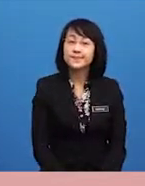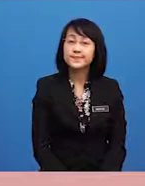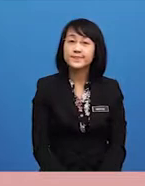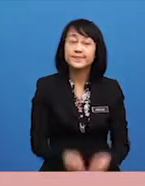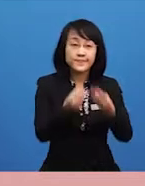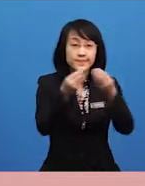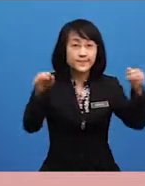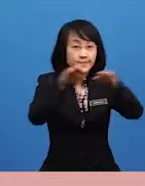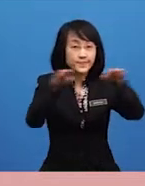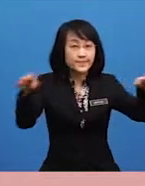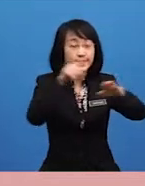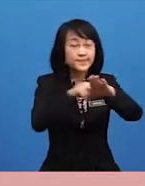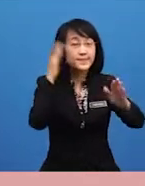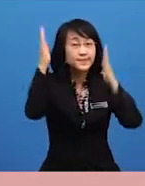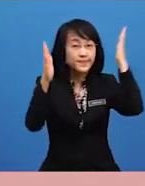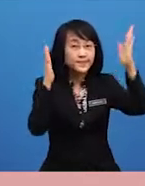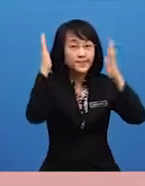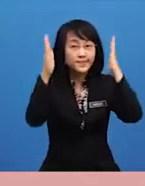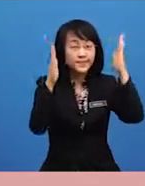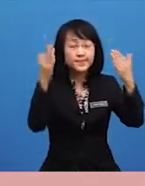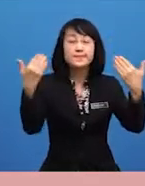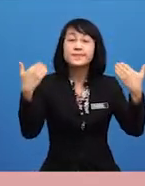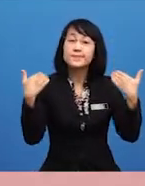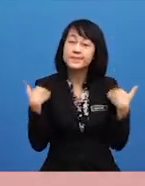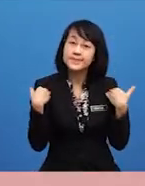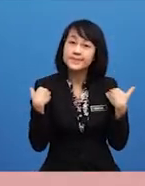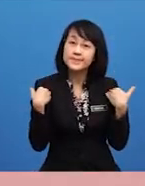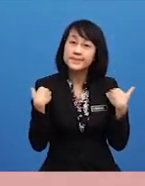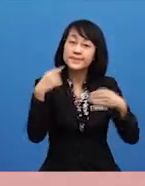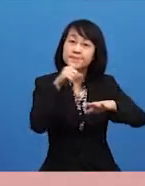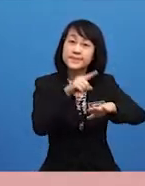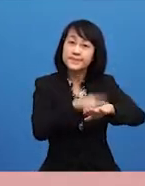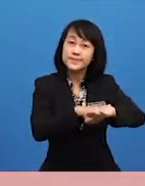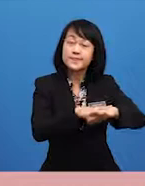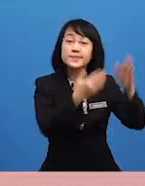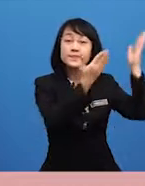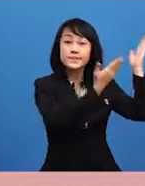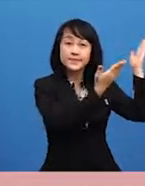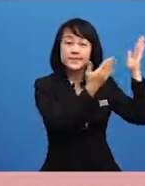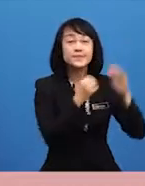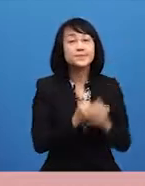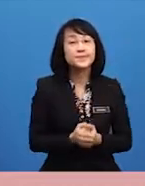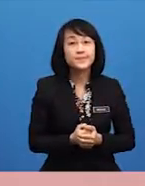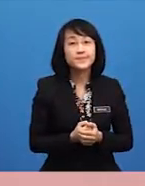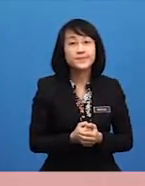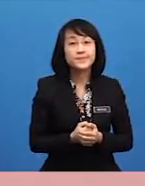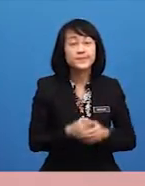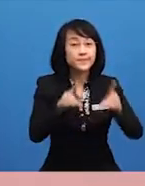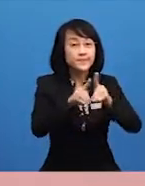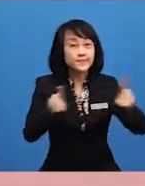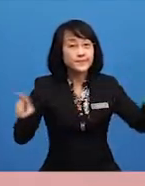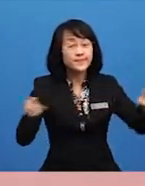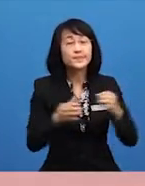tanah pamah di Malaysia terdapat di lembangan sungai,